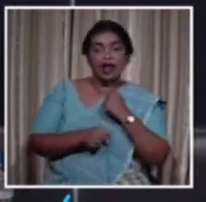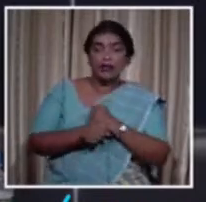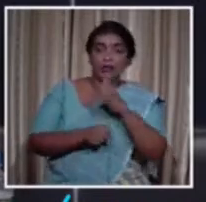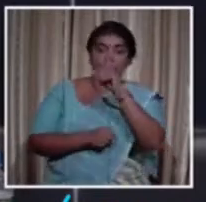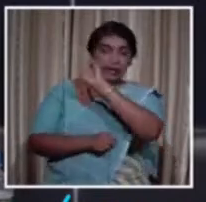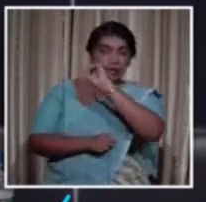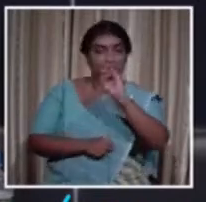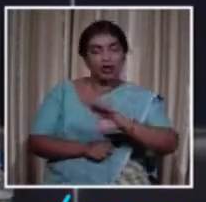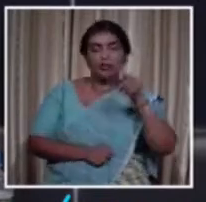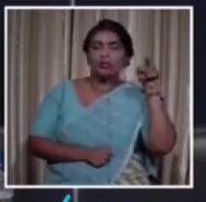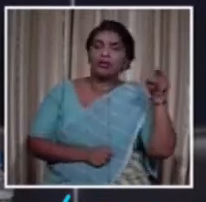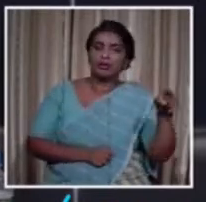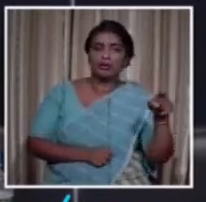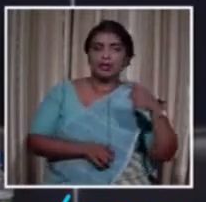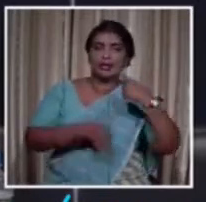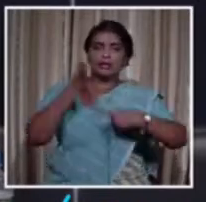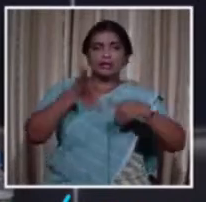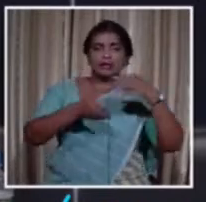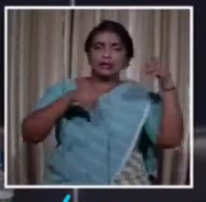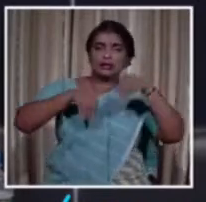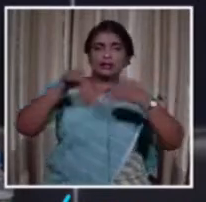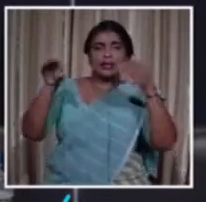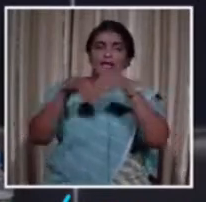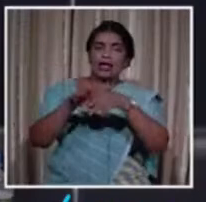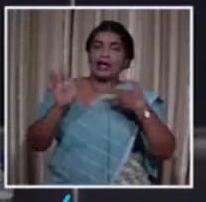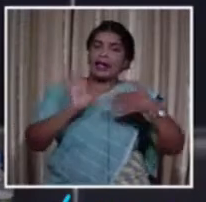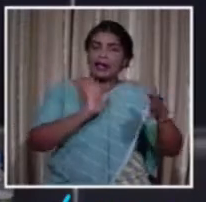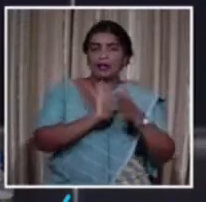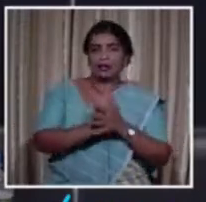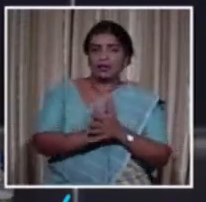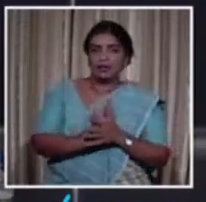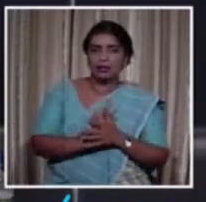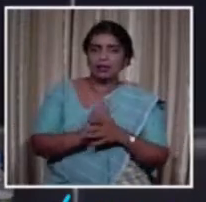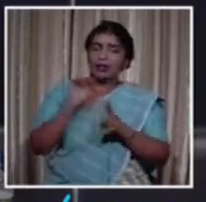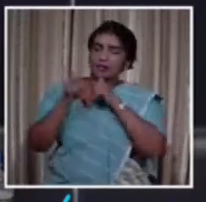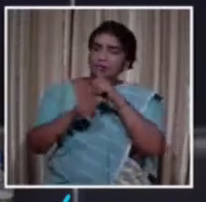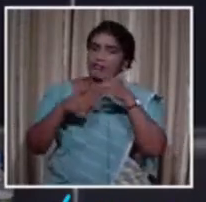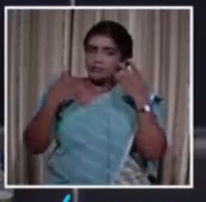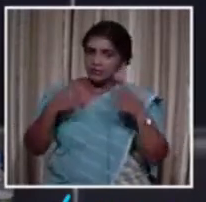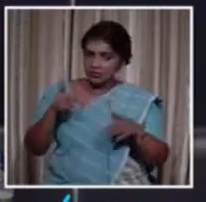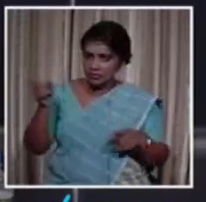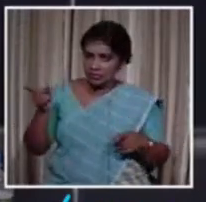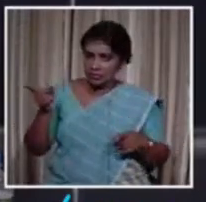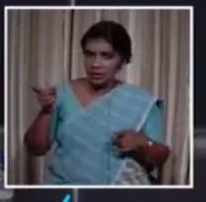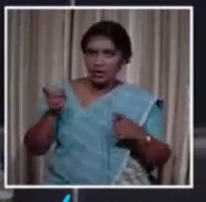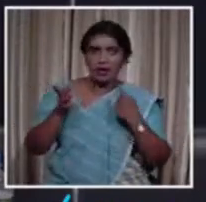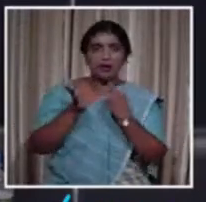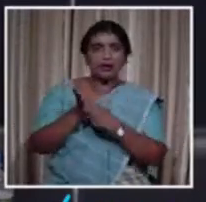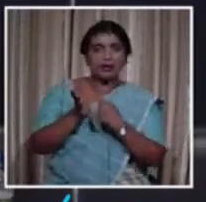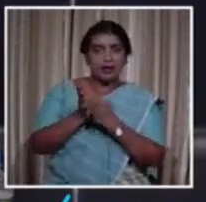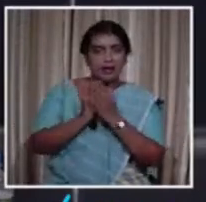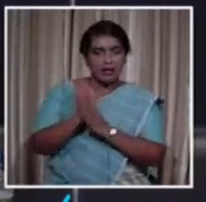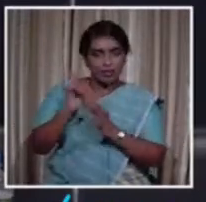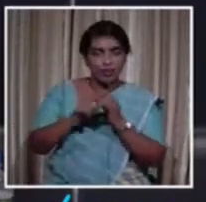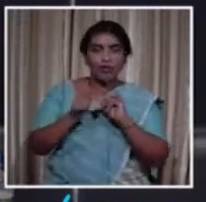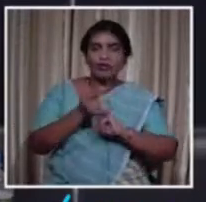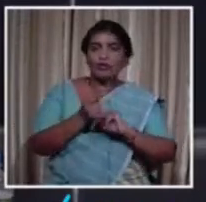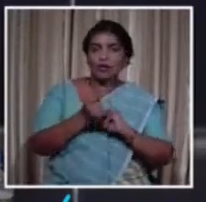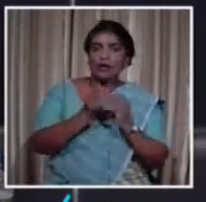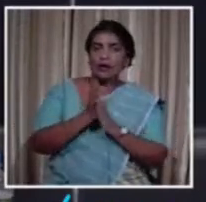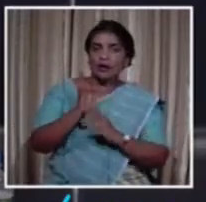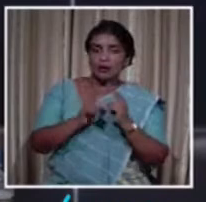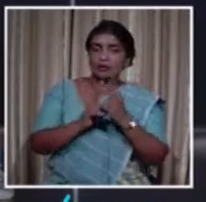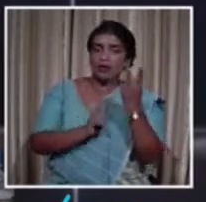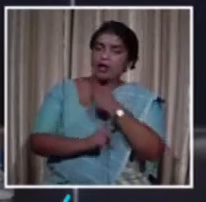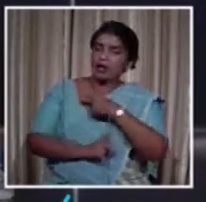නැතුව ඔබතුමාලා ඡන්දෙට ගිහින් ඊට පස්සේ එකතු වෙන්න කියලා මම ඒ ගැන කතා කරා රාසමාණික මන්තුමයි සුමන්දයන් මන්තුමයි පසුව